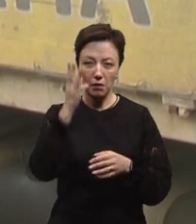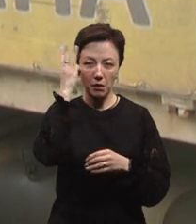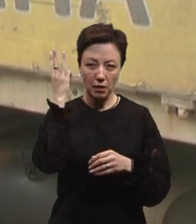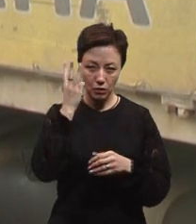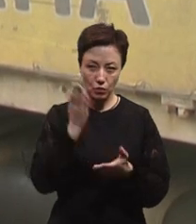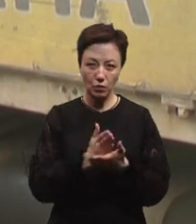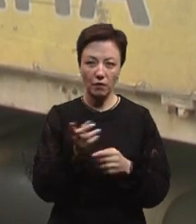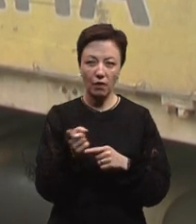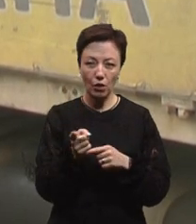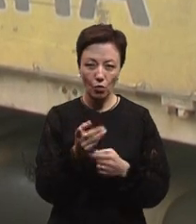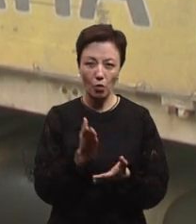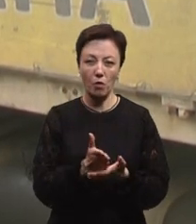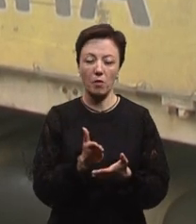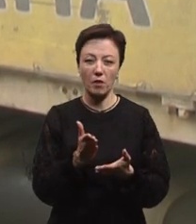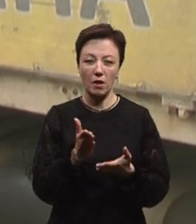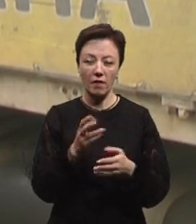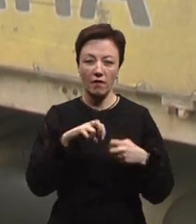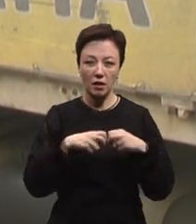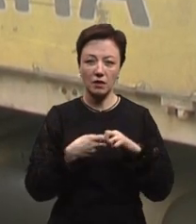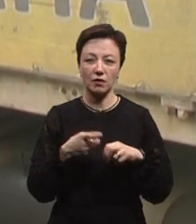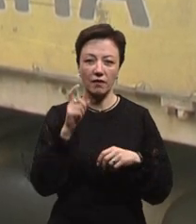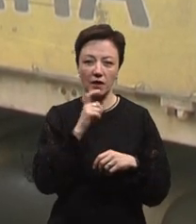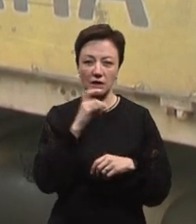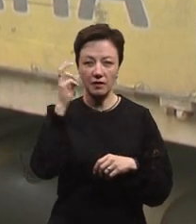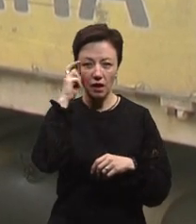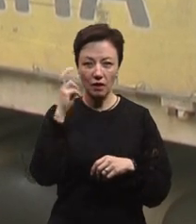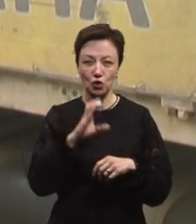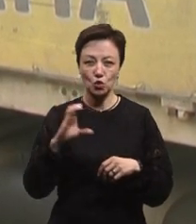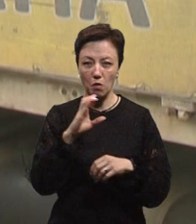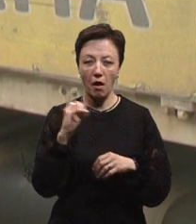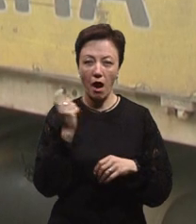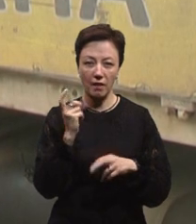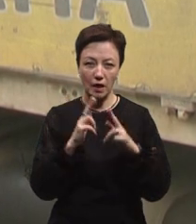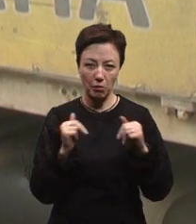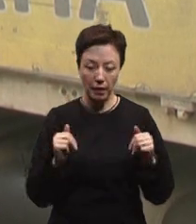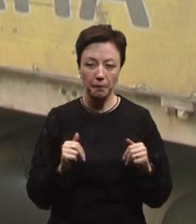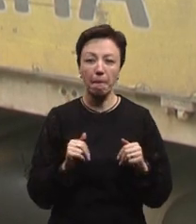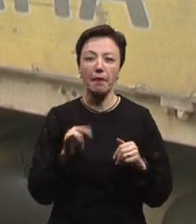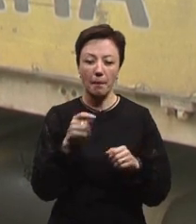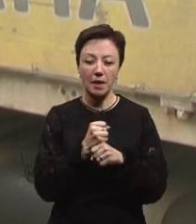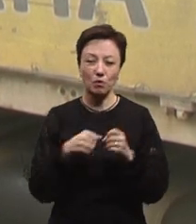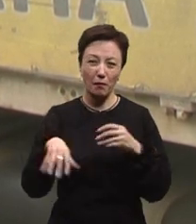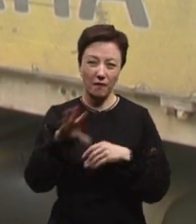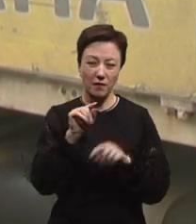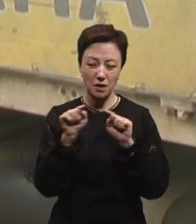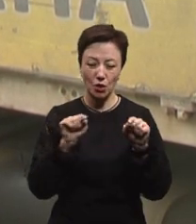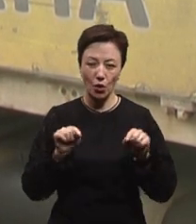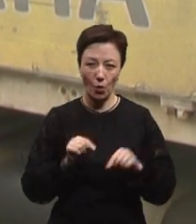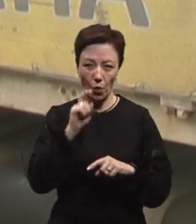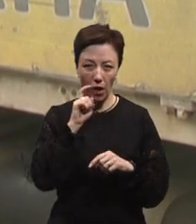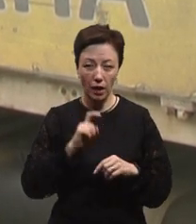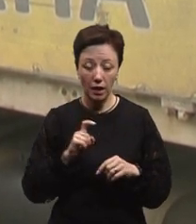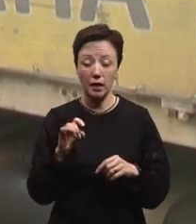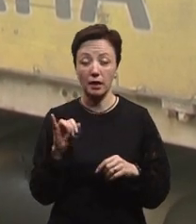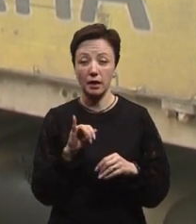в Тернополі в Франківську Вінниці в Києві в Сумах Харкові та Дніпрі тобто вони працюють по всій Україні і